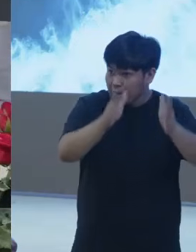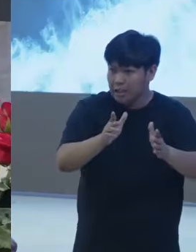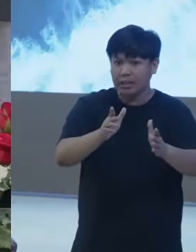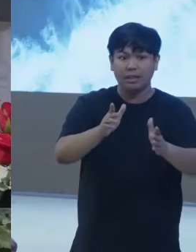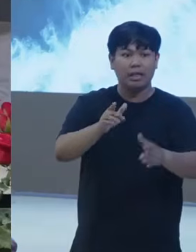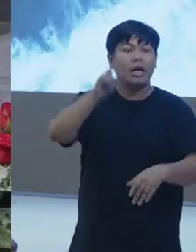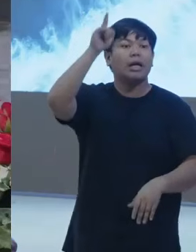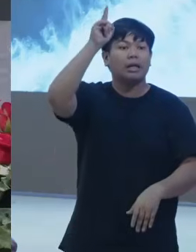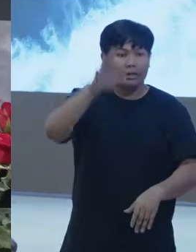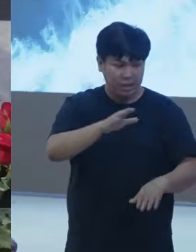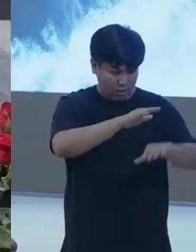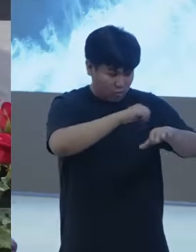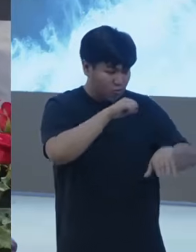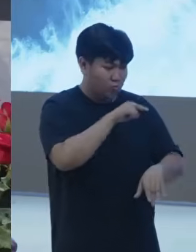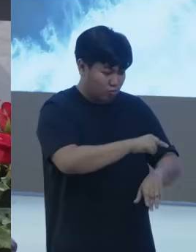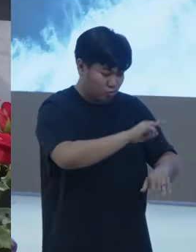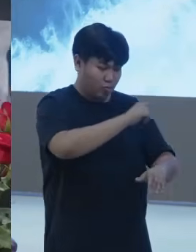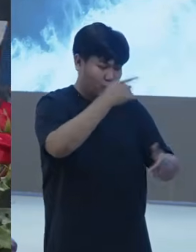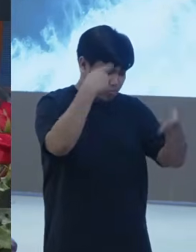tinawag bilang isang propeta.